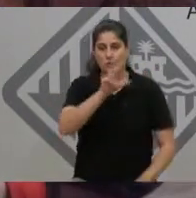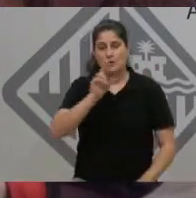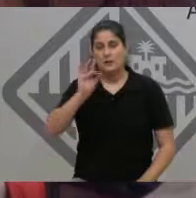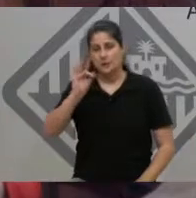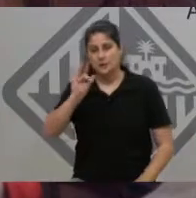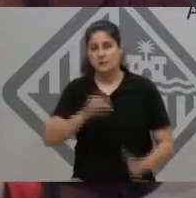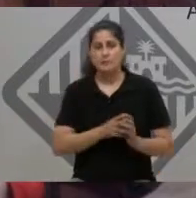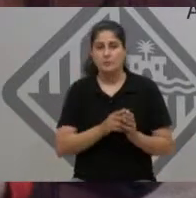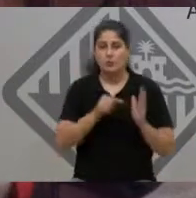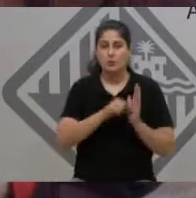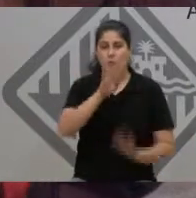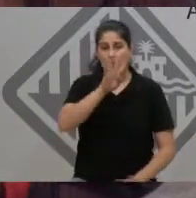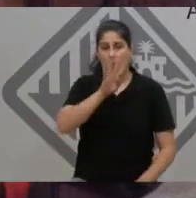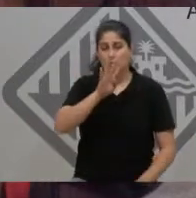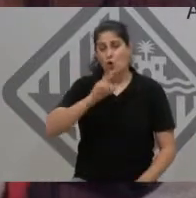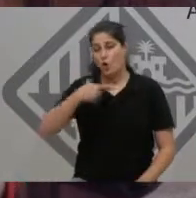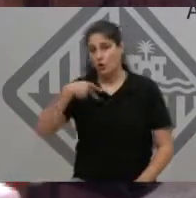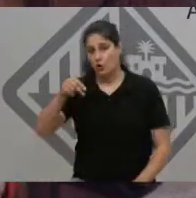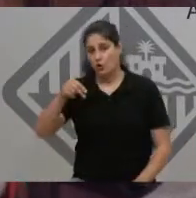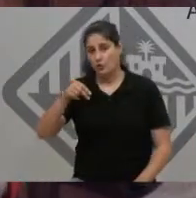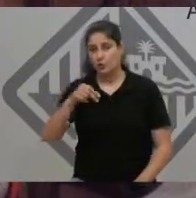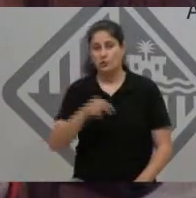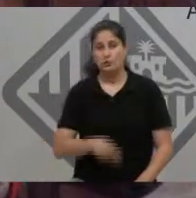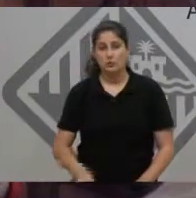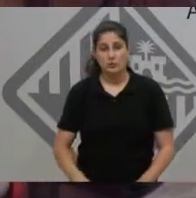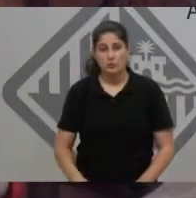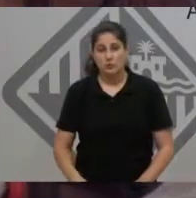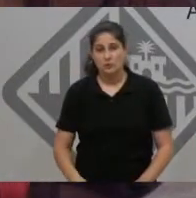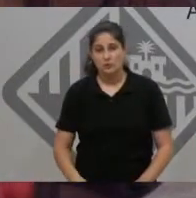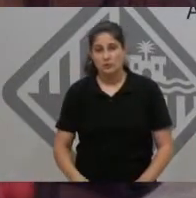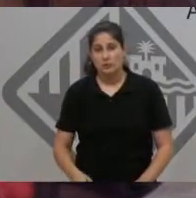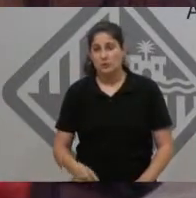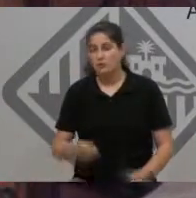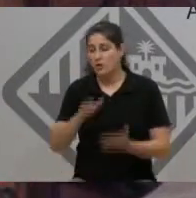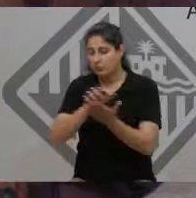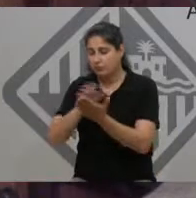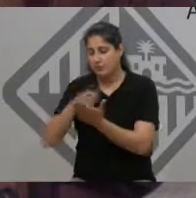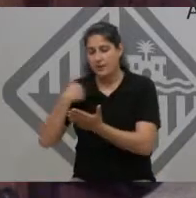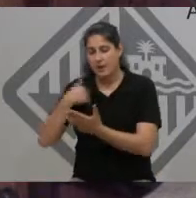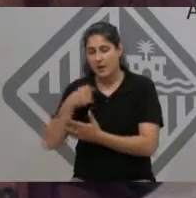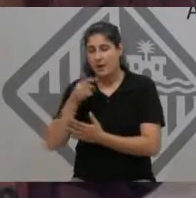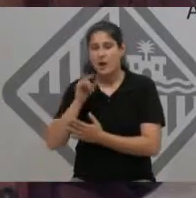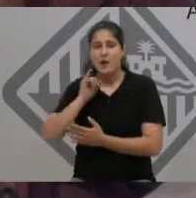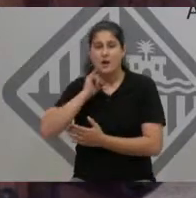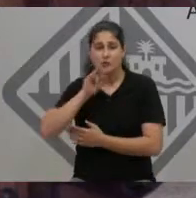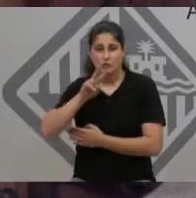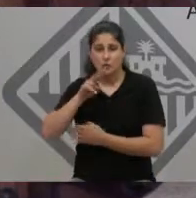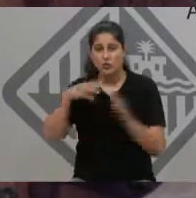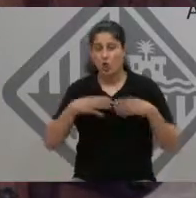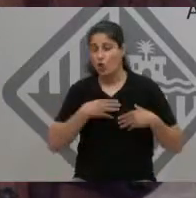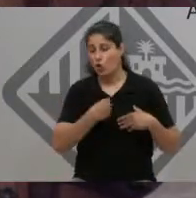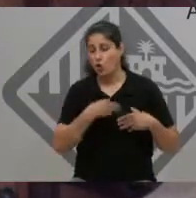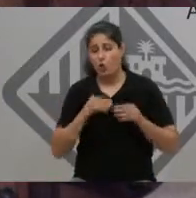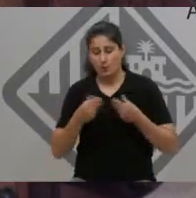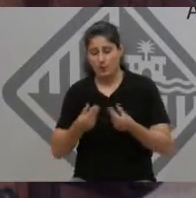sí, a la quarta votarem que no, els impresos són bilingües i la documentació depèn del reglament. Un